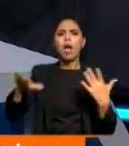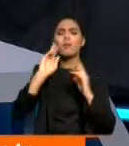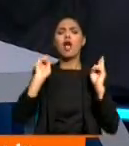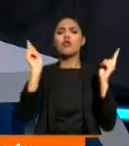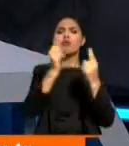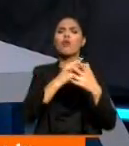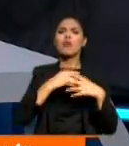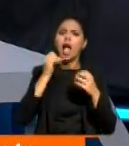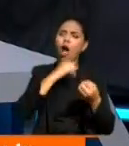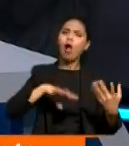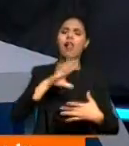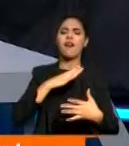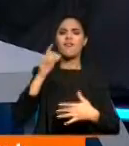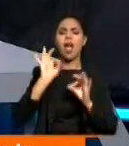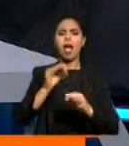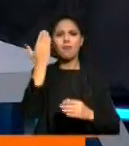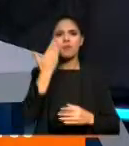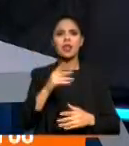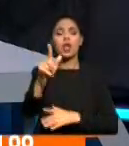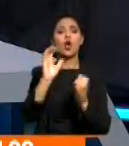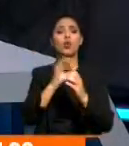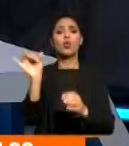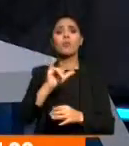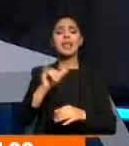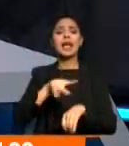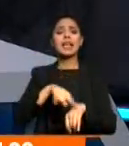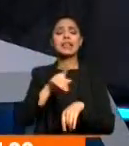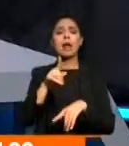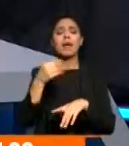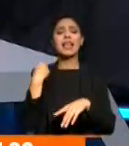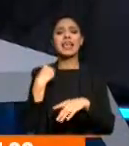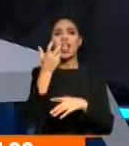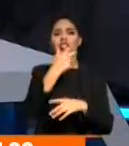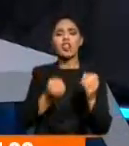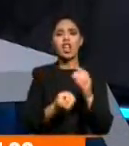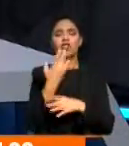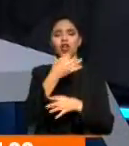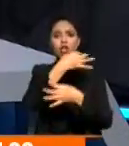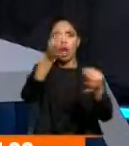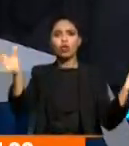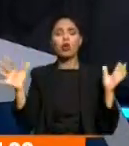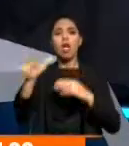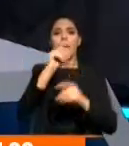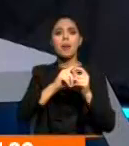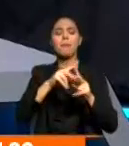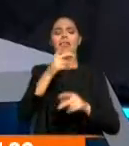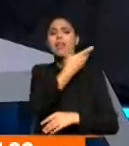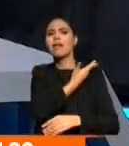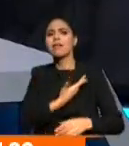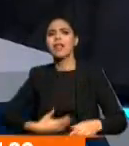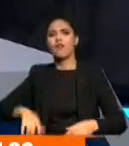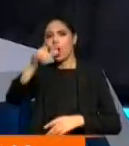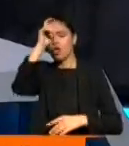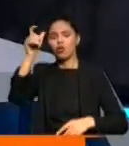olay oluyor. Biz de tabii ekrana taşıyoruz sık sık. Grup yakın zamanda yeni bir albüm çıkaracağını duyurdu. Milyonlarca BTS hayranı, ki Türkiye'dekiler de